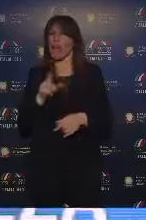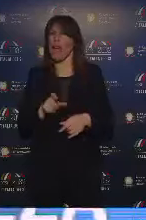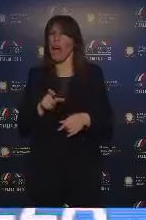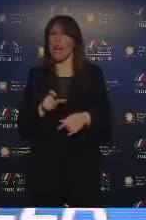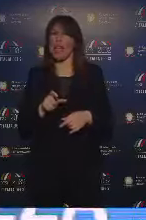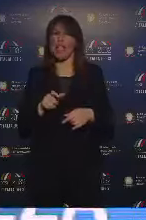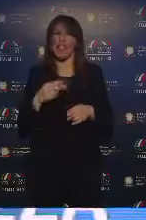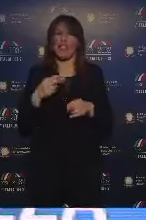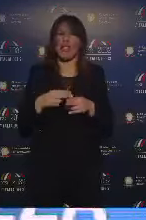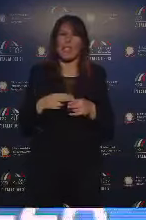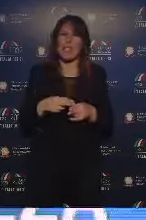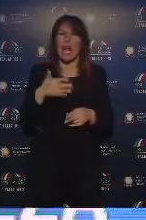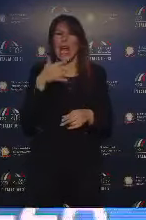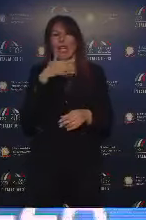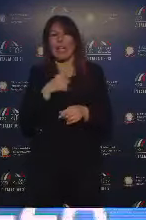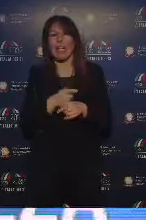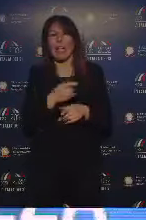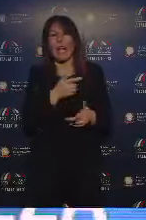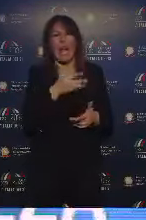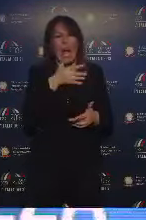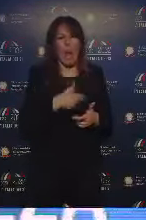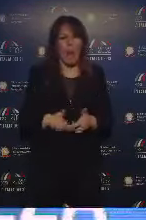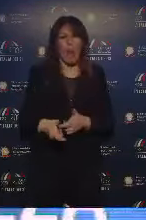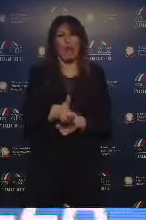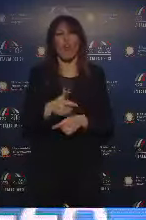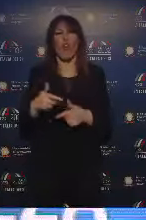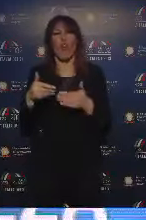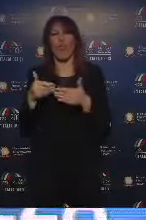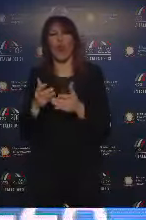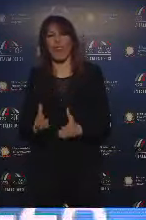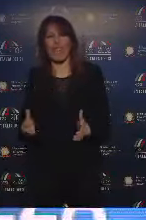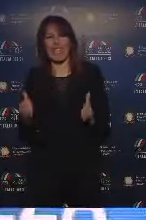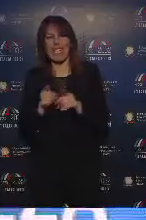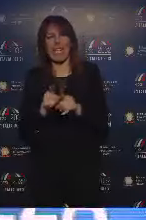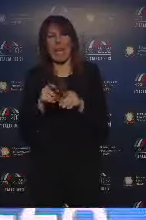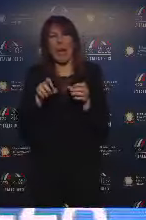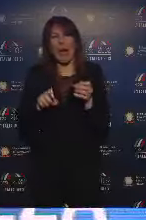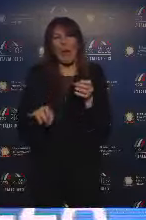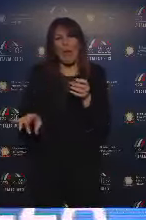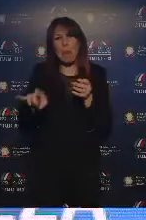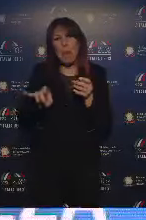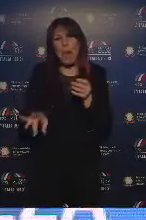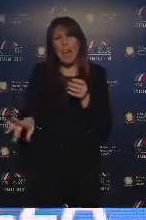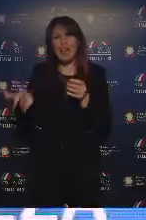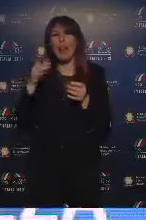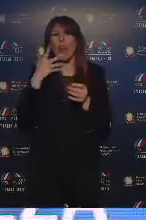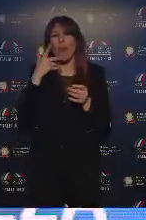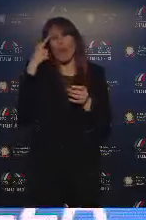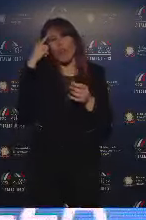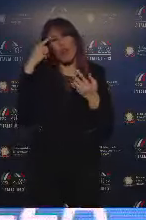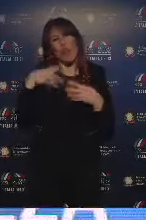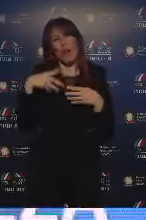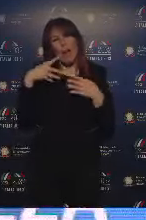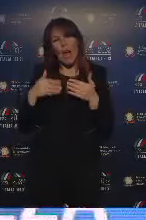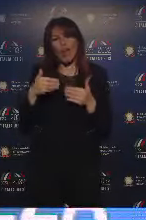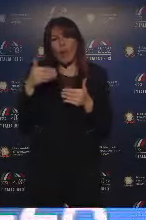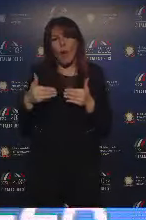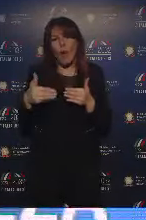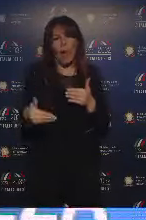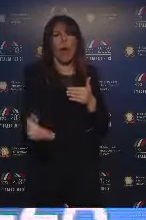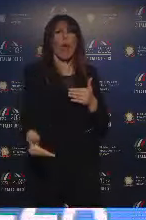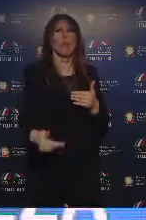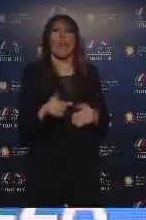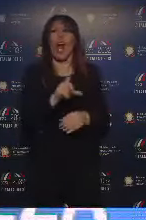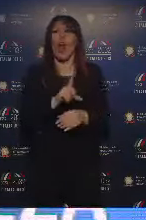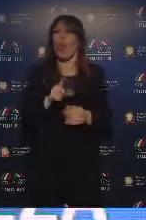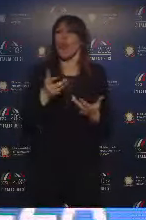dall'acquedotto alla diga alla perdita per per ragionare a lungo termine perché altrimenti a luglio c'è l'emergenza cità